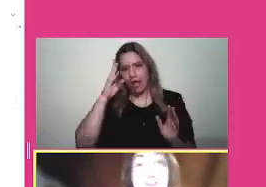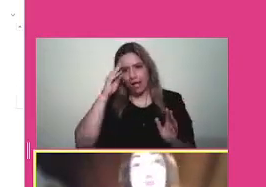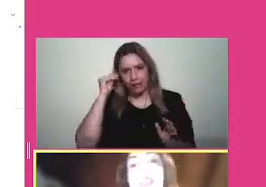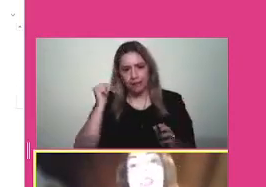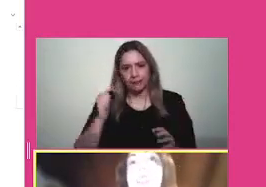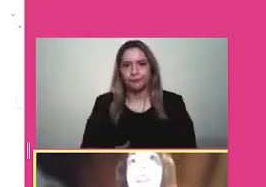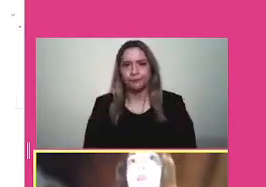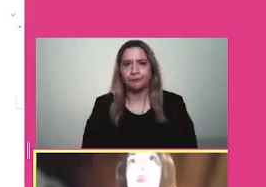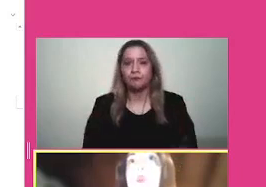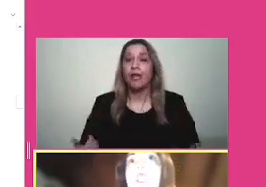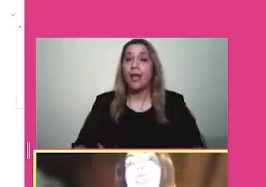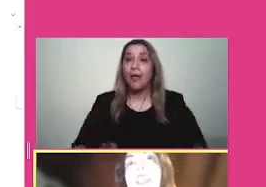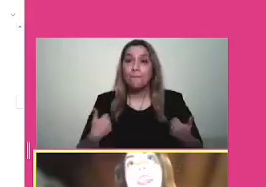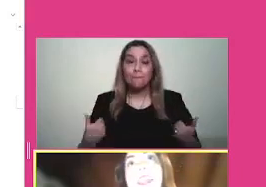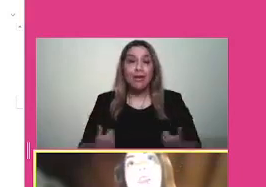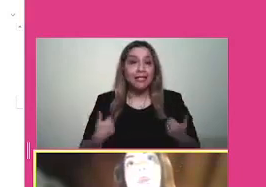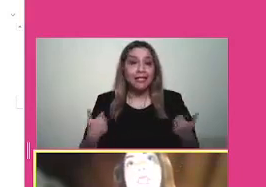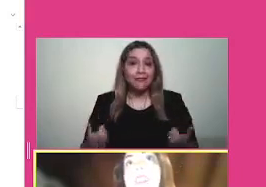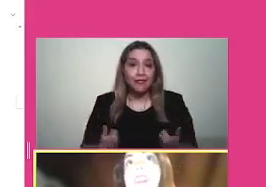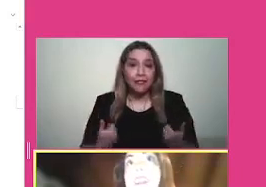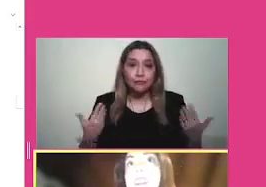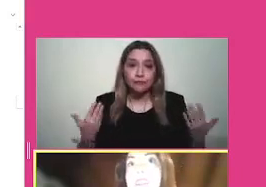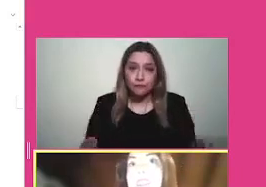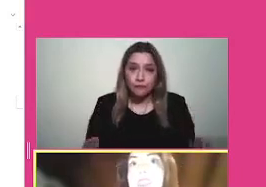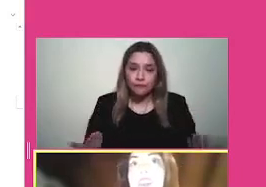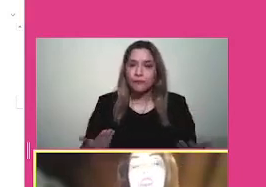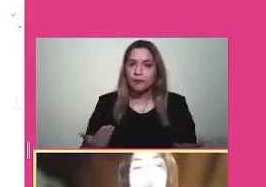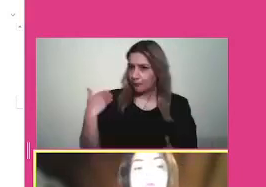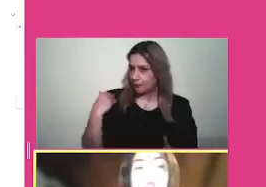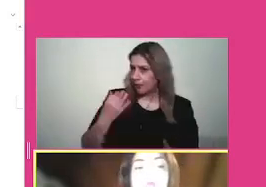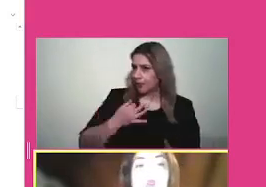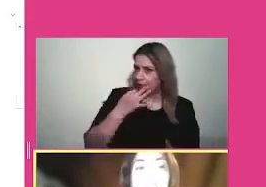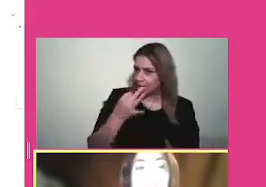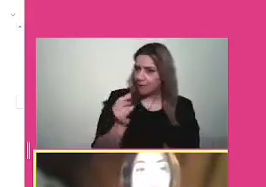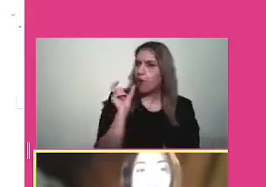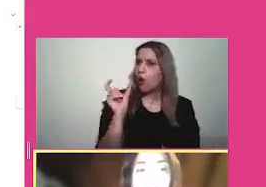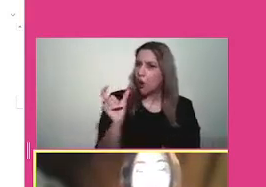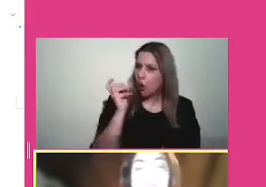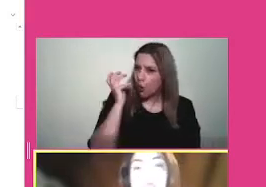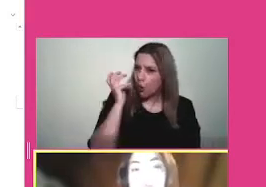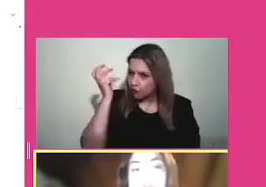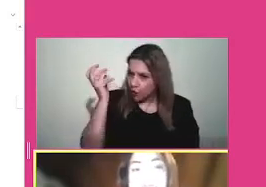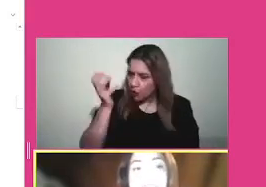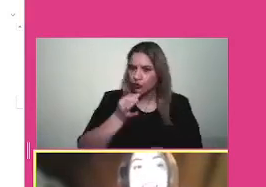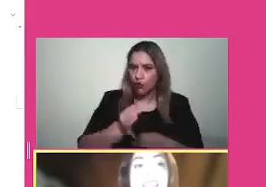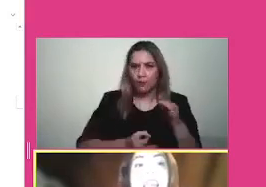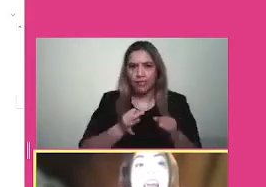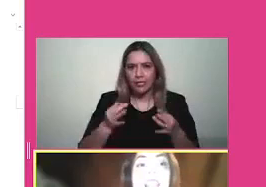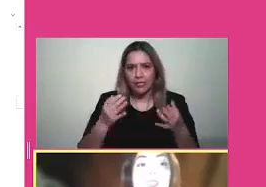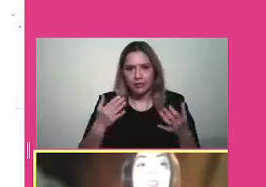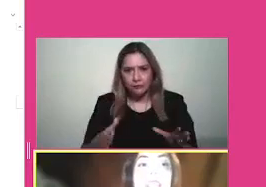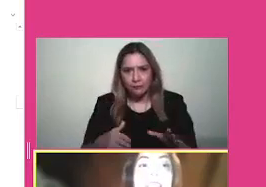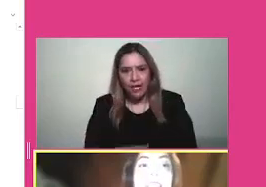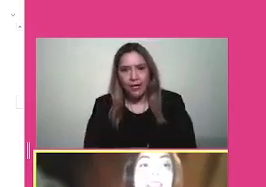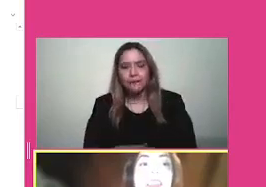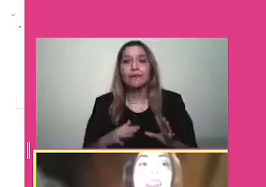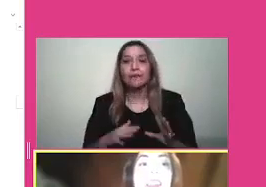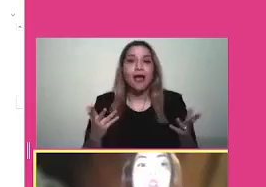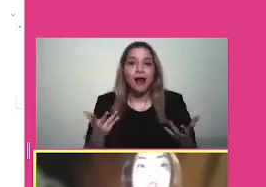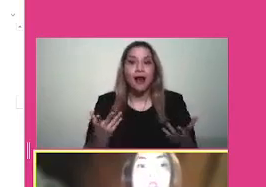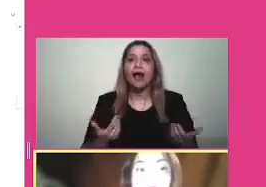Το παιχνίδι, λοιπόν, ήδη έχει αναφερθεί ο ορισμός του και από τους προηγούμενους ομιλητές, αλλά το